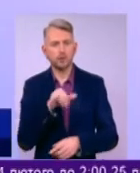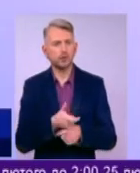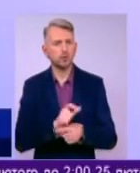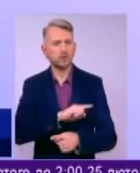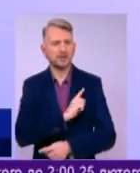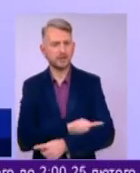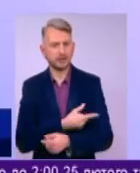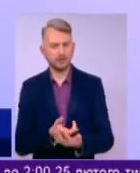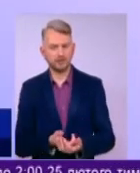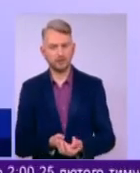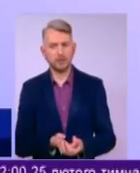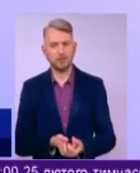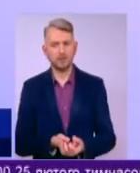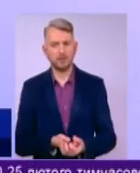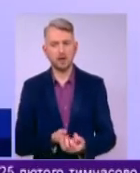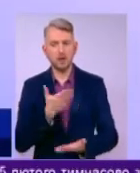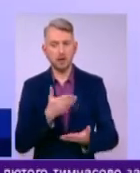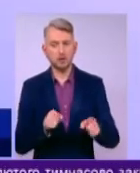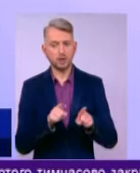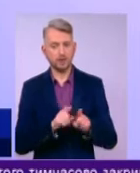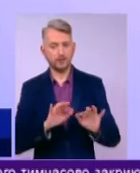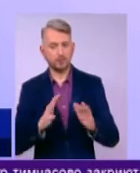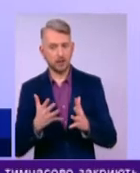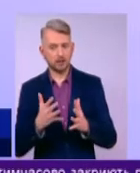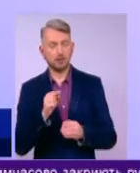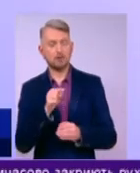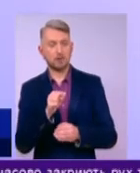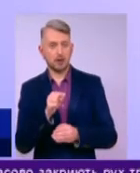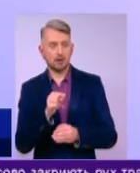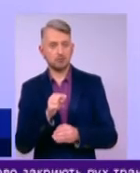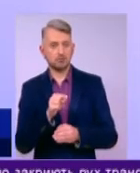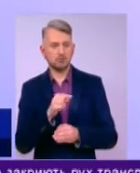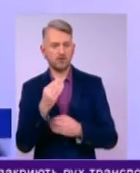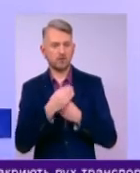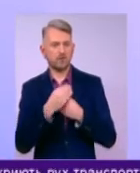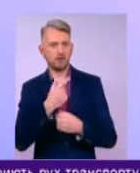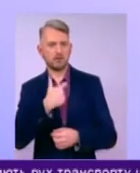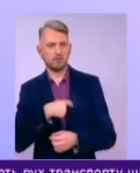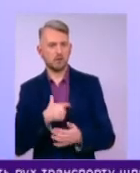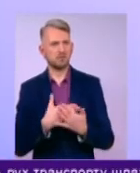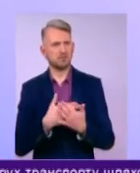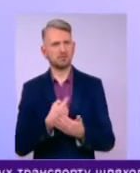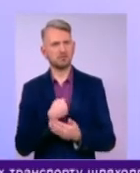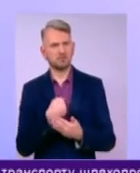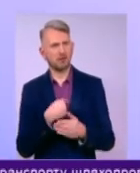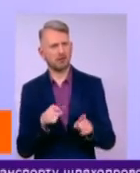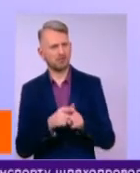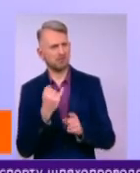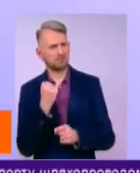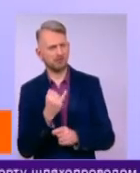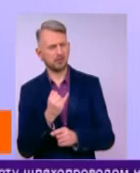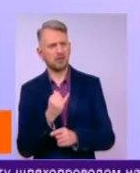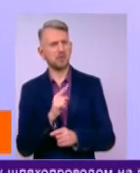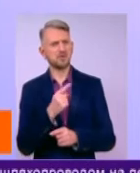сильне. Тобто, от якщо таке відбувається, вона насамперед винуватить себе, що це, мабуть, я така, і чому саме зі